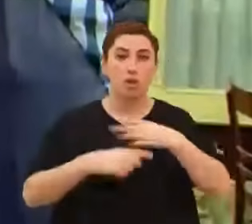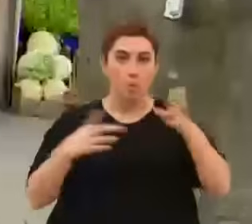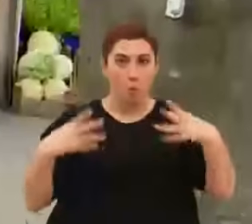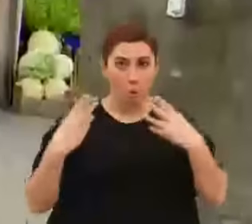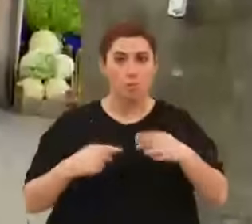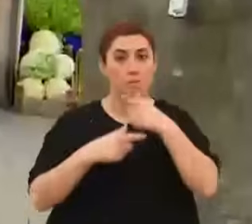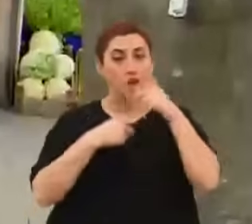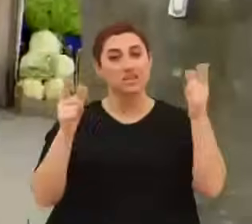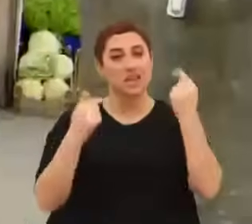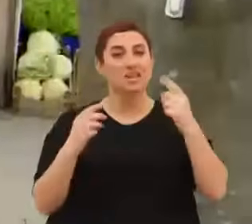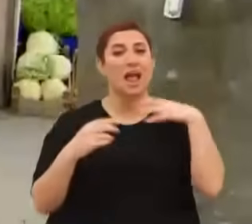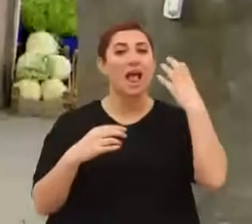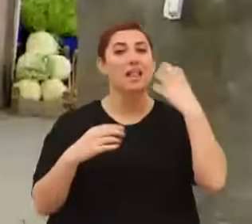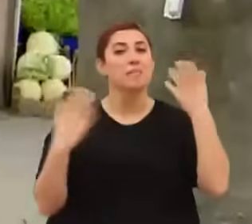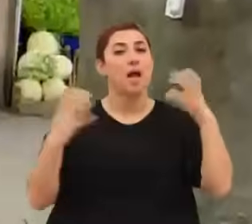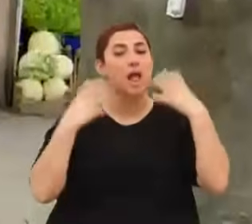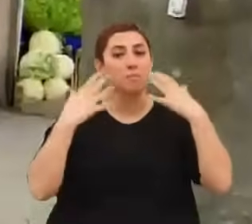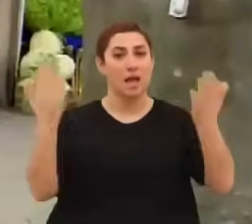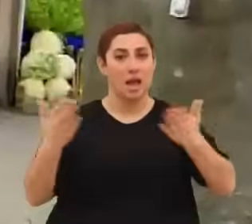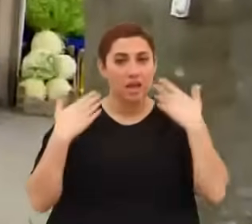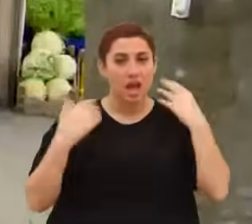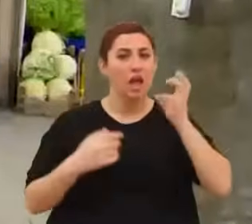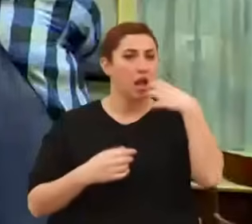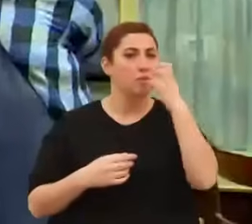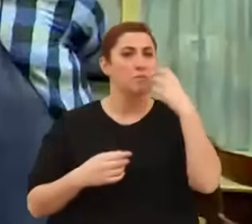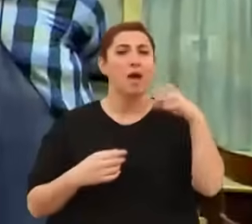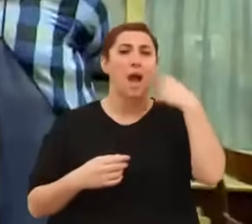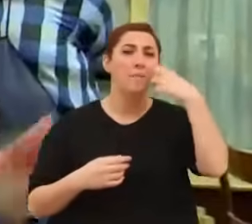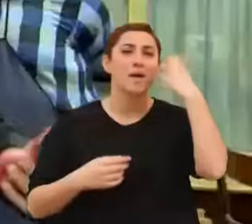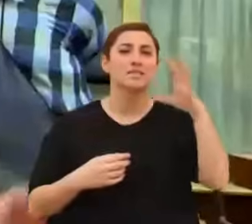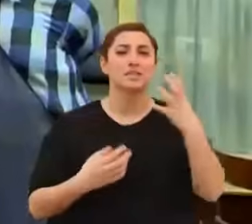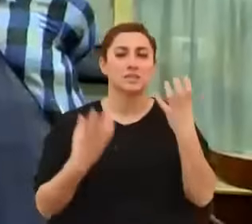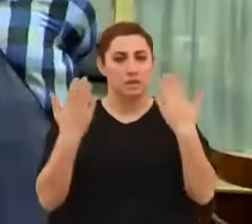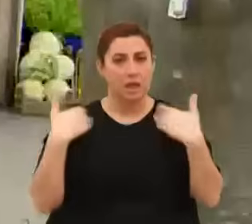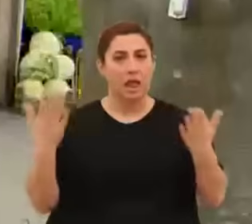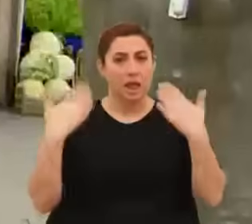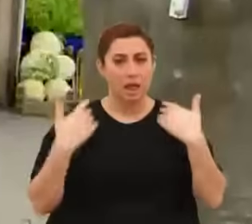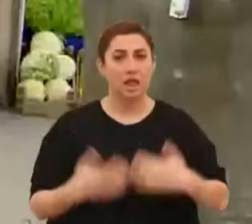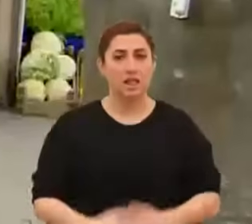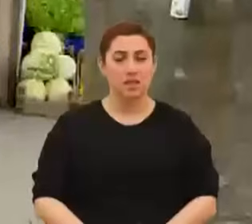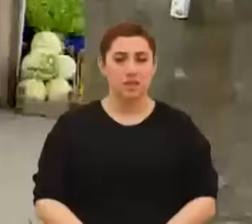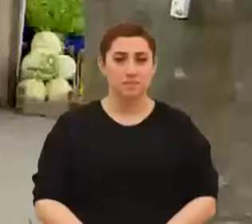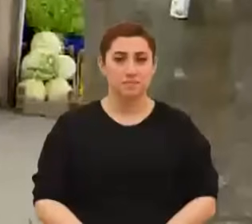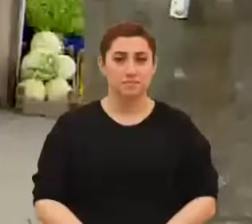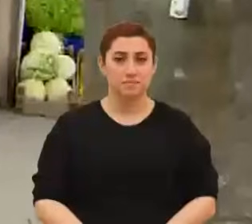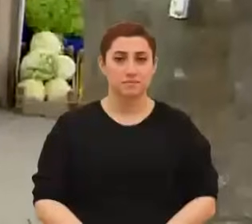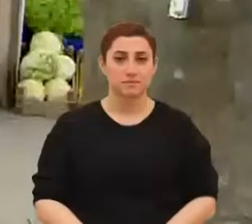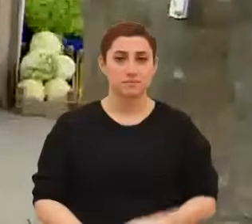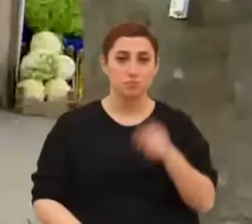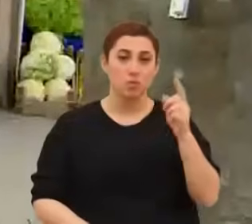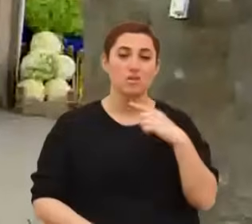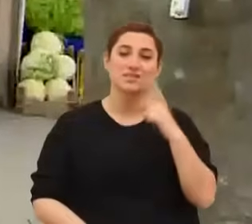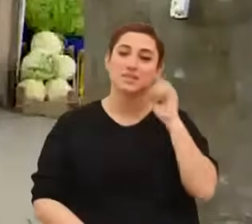olur? Bağıracaksın azıcık. Elmaya gel, elmaya. Kütür kütür Amasya elması bunlar. Gel, gel, gel.